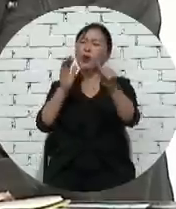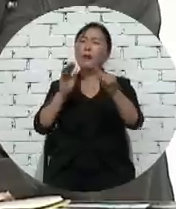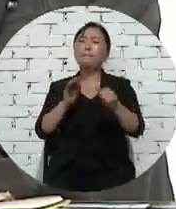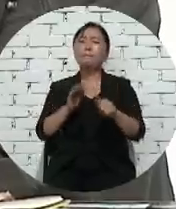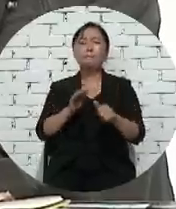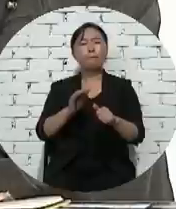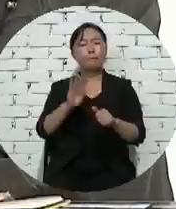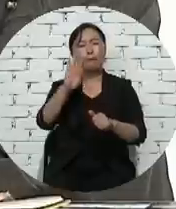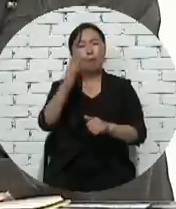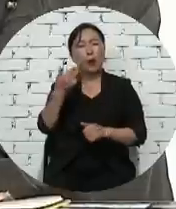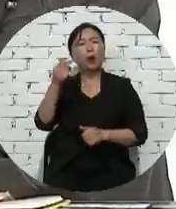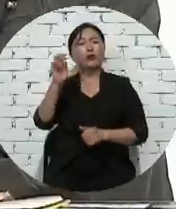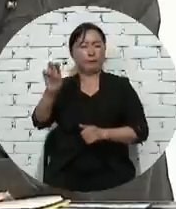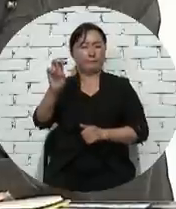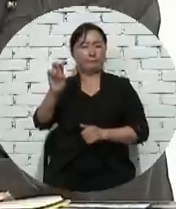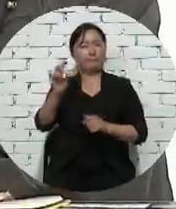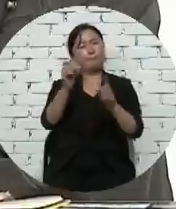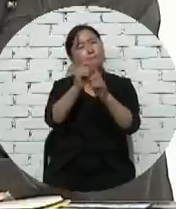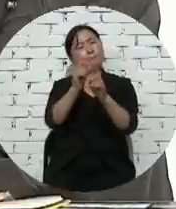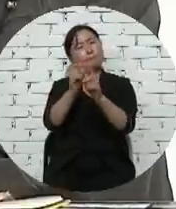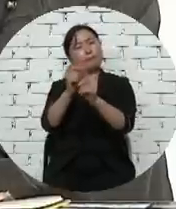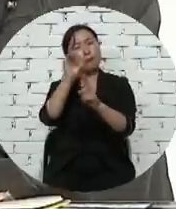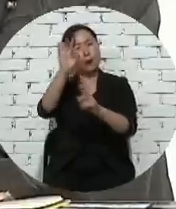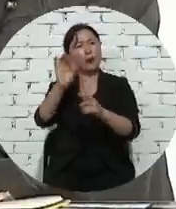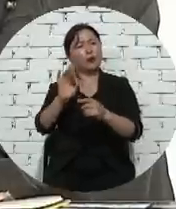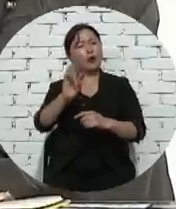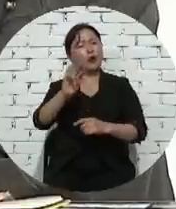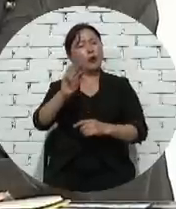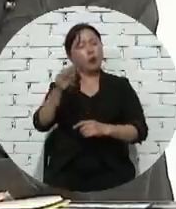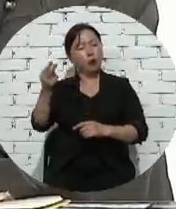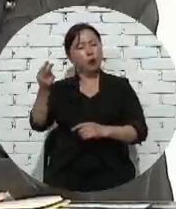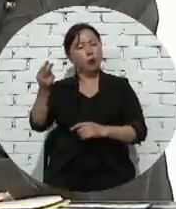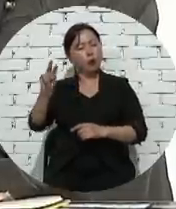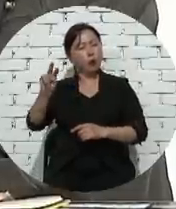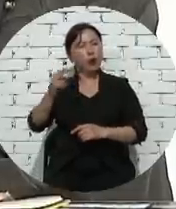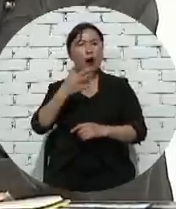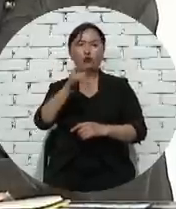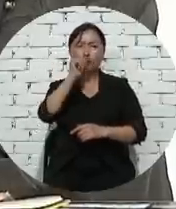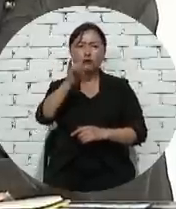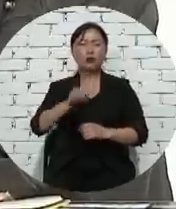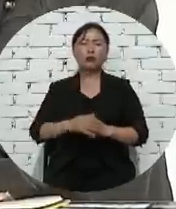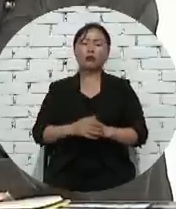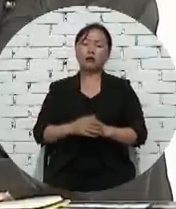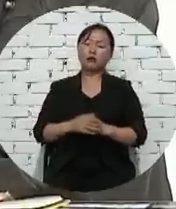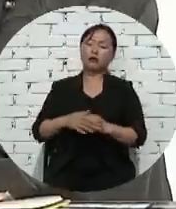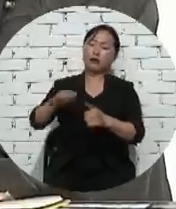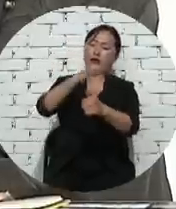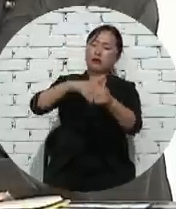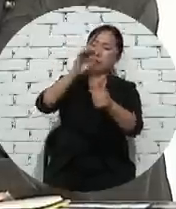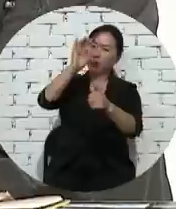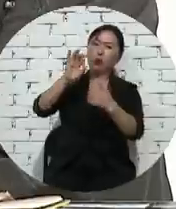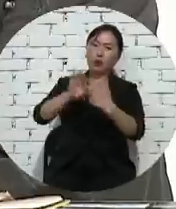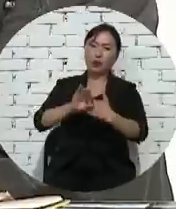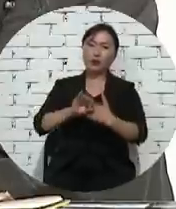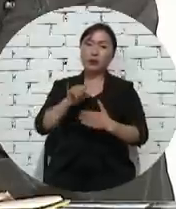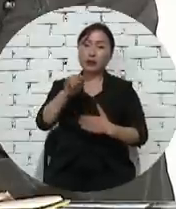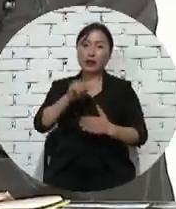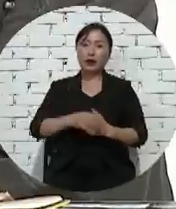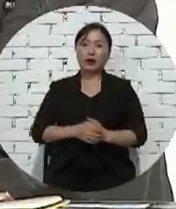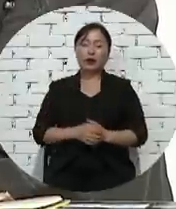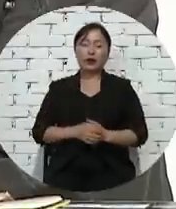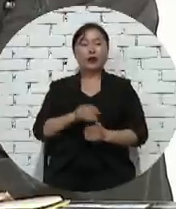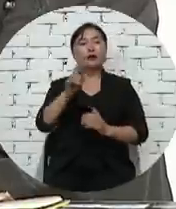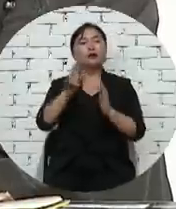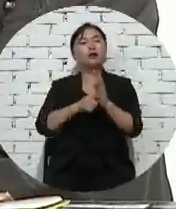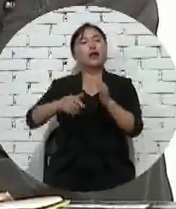얼마든지 예? 저 변형이 가능하다고들 이렇게 언론에들 나와 있는 걸 보면은 저는 이게